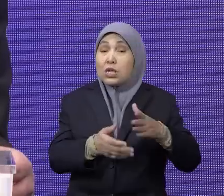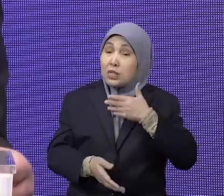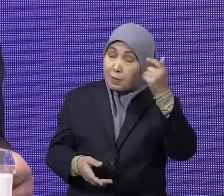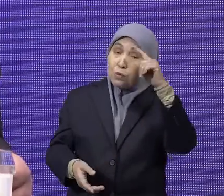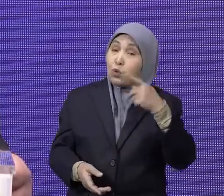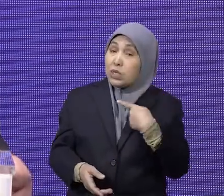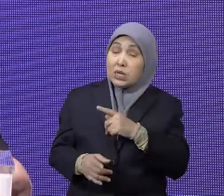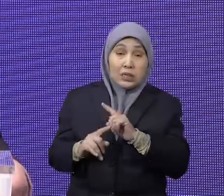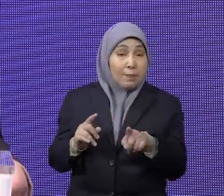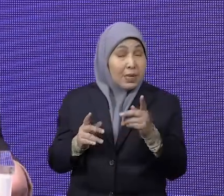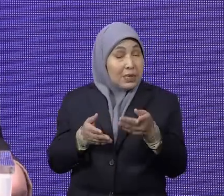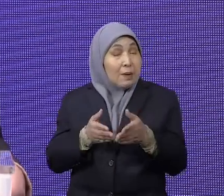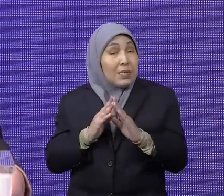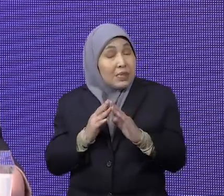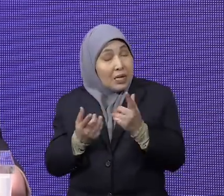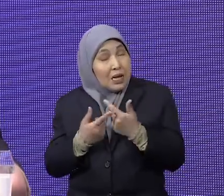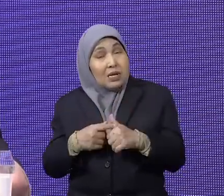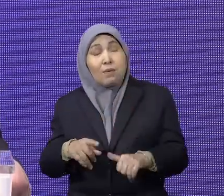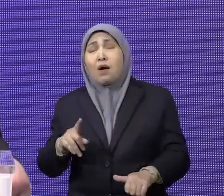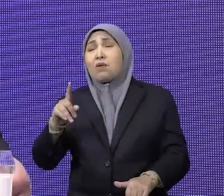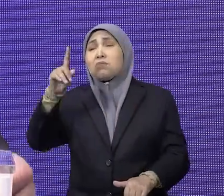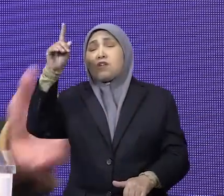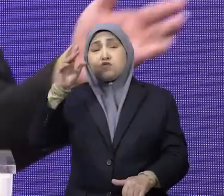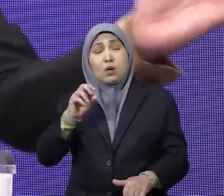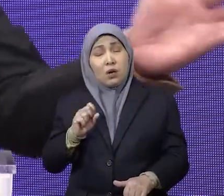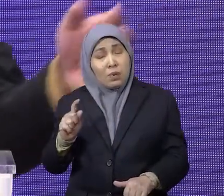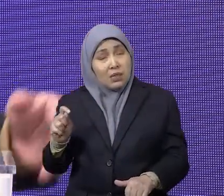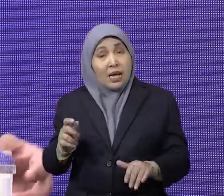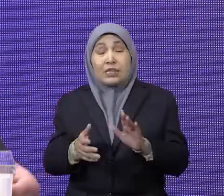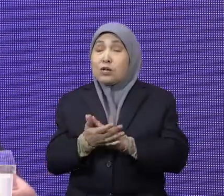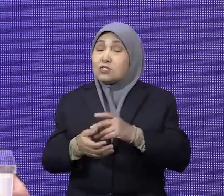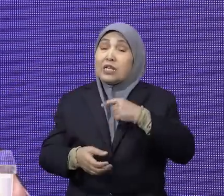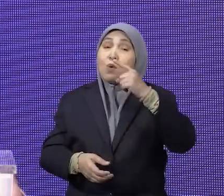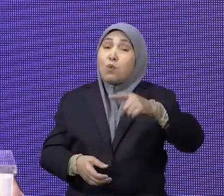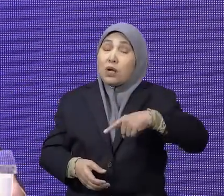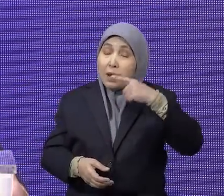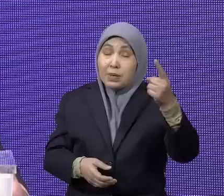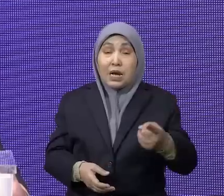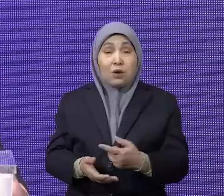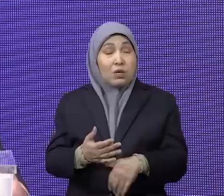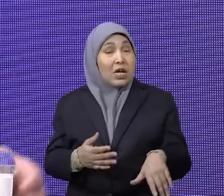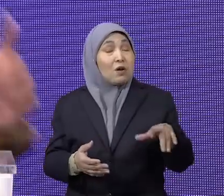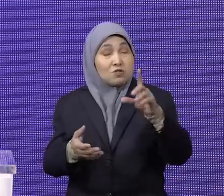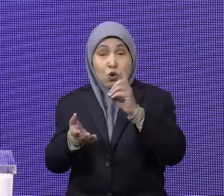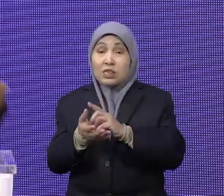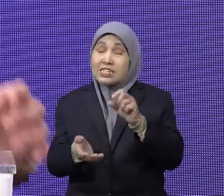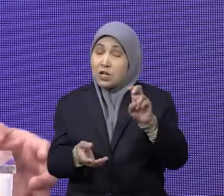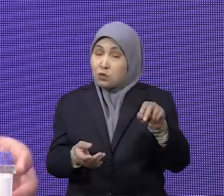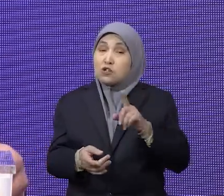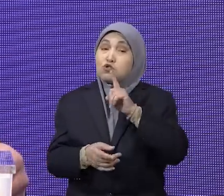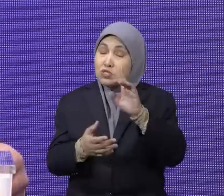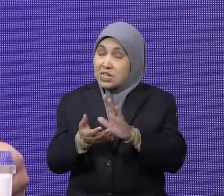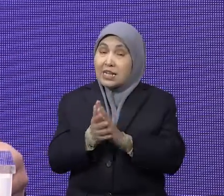kita. Tapi bila mana kita minta sesuatu daripada sisi Allah Subhanahu Wa Ta'ala seperti mana yang telah diungkapkan oleh Dr. Sanusi sebentar tadi, ia pasti